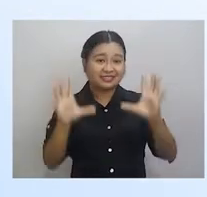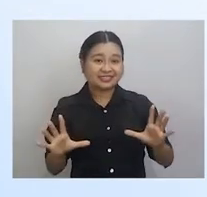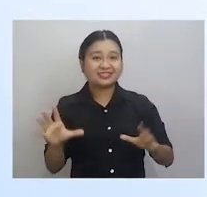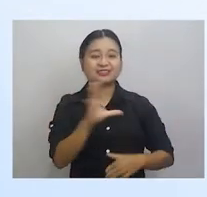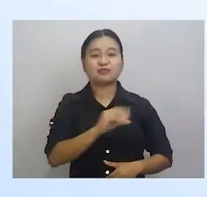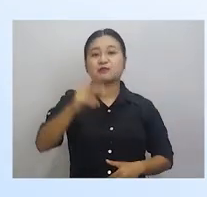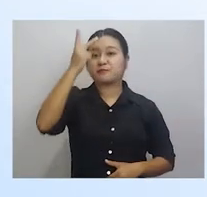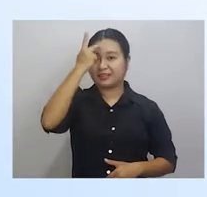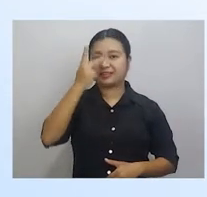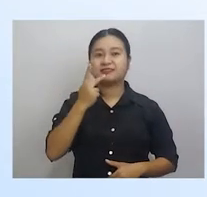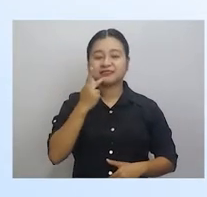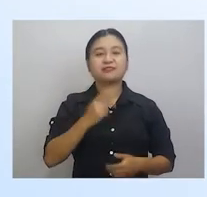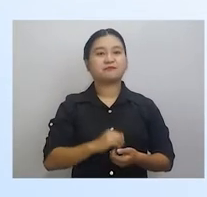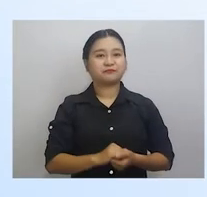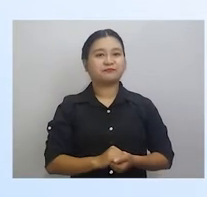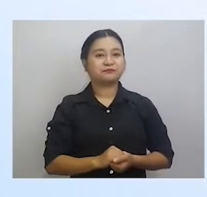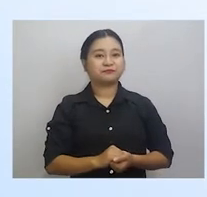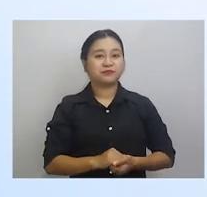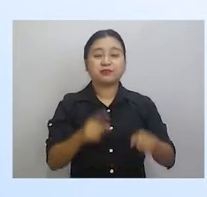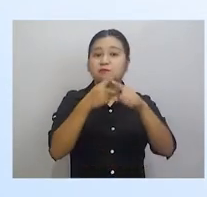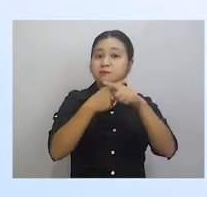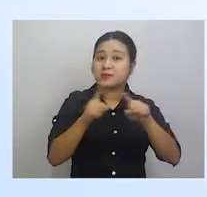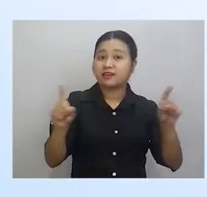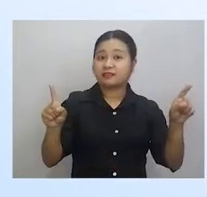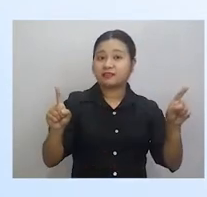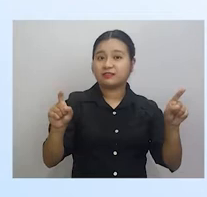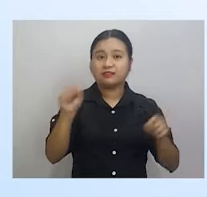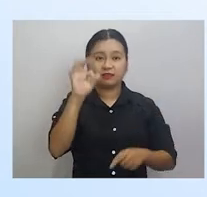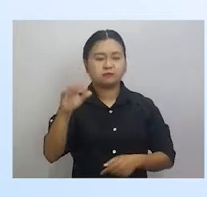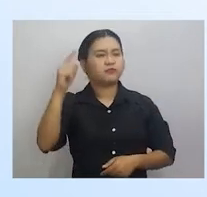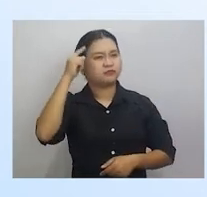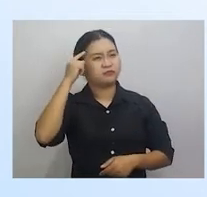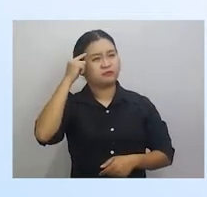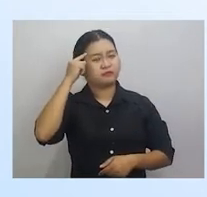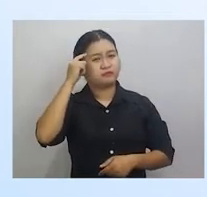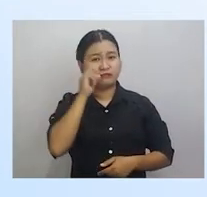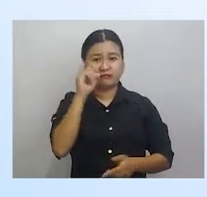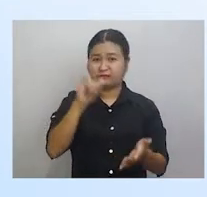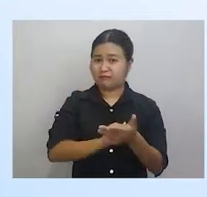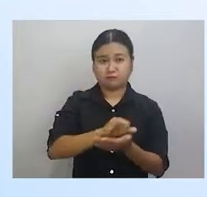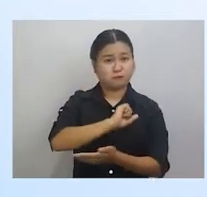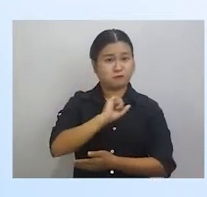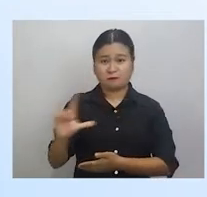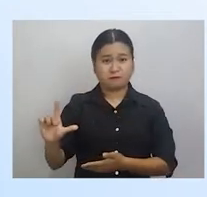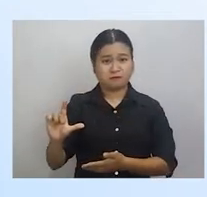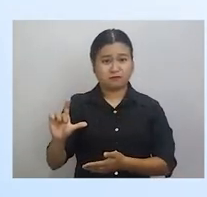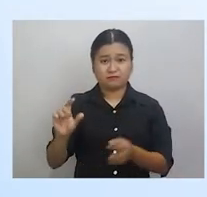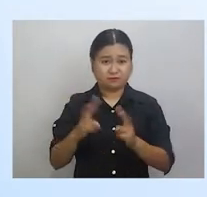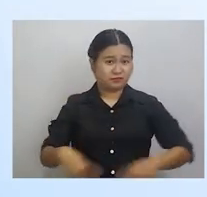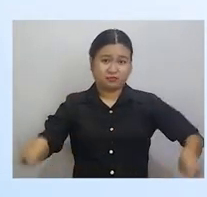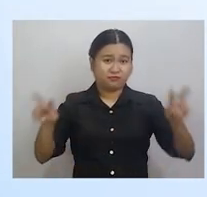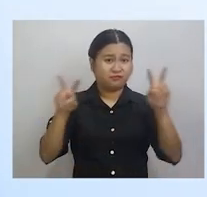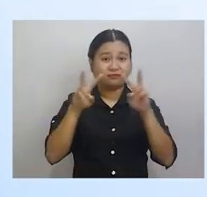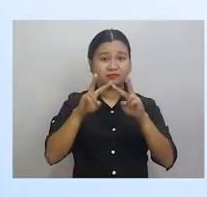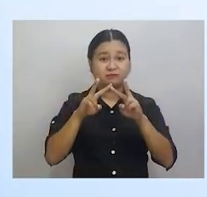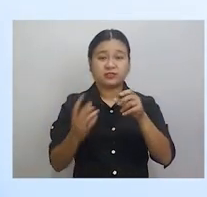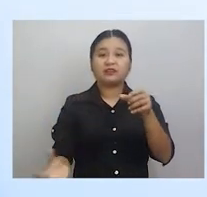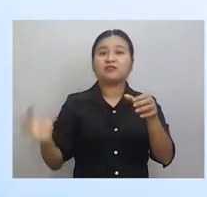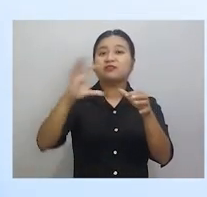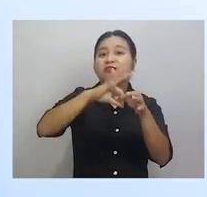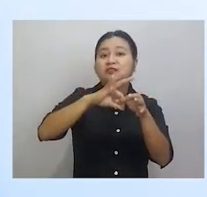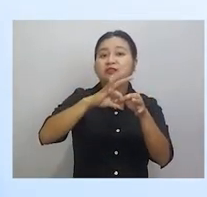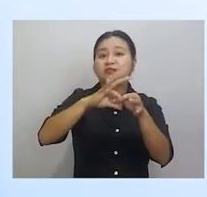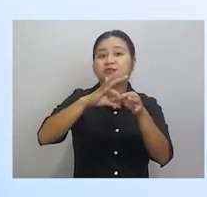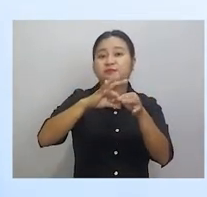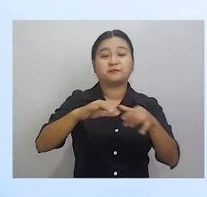at mga magulang. Subalit, kung iisipin, ba ang tunay na halaga ng pagsali sa mga